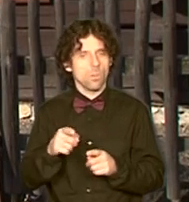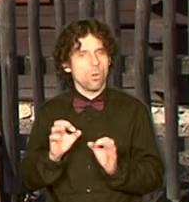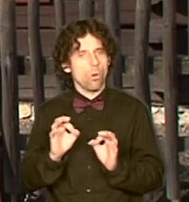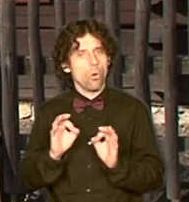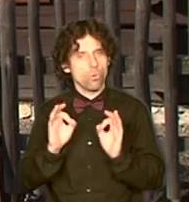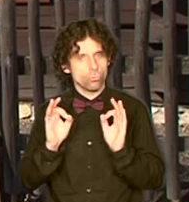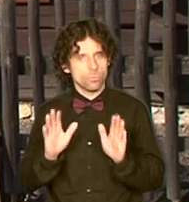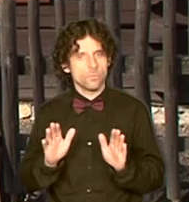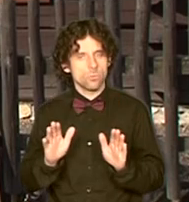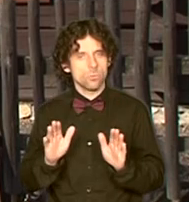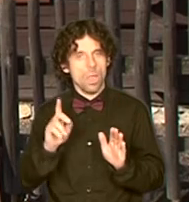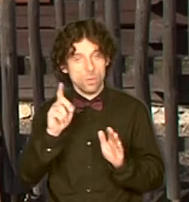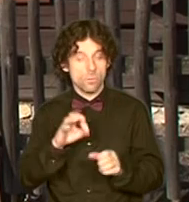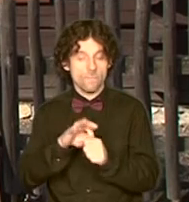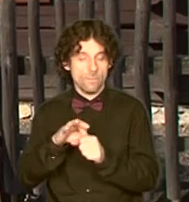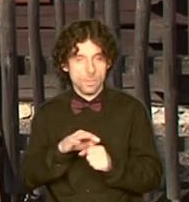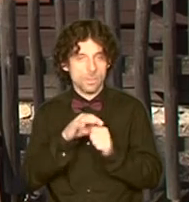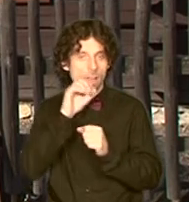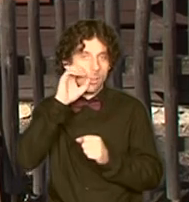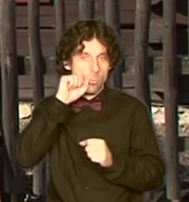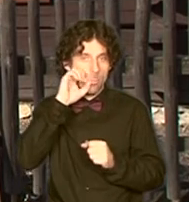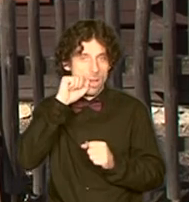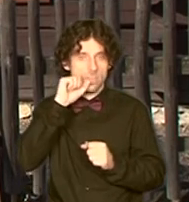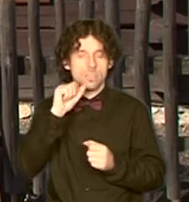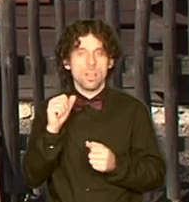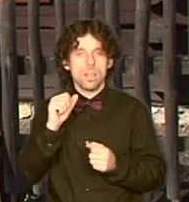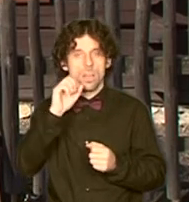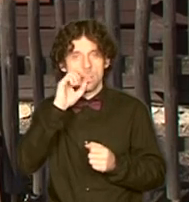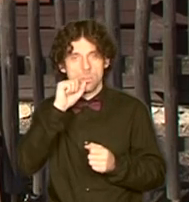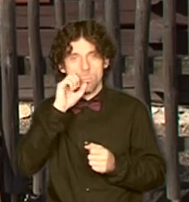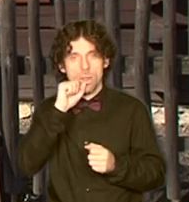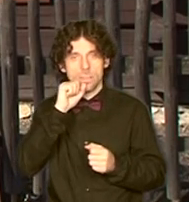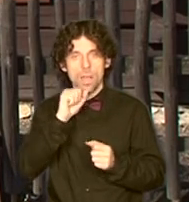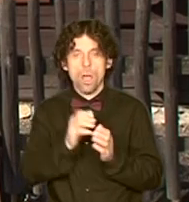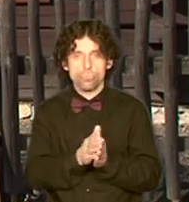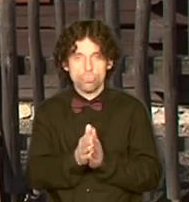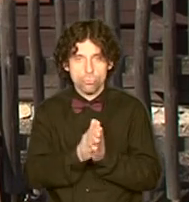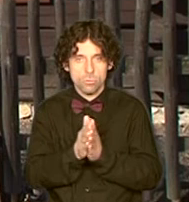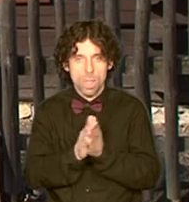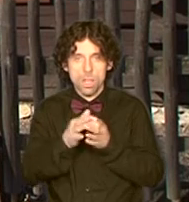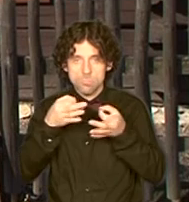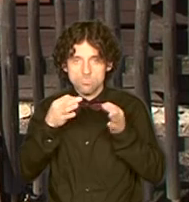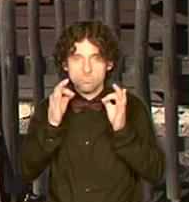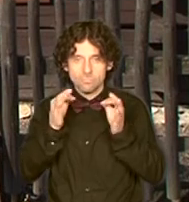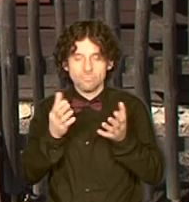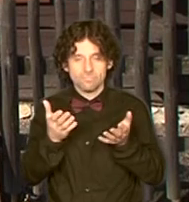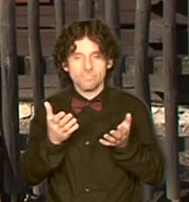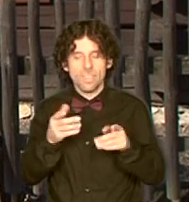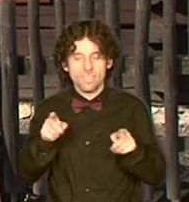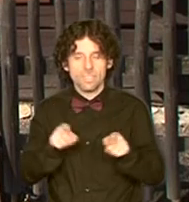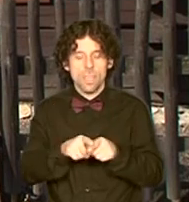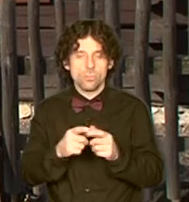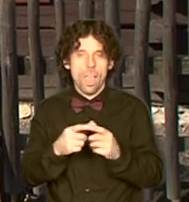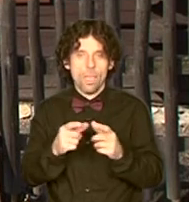ta utęskniona nasza wędlina, kiełbasy, kiełbasa z żurkiem, w którym również